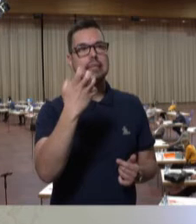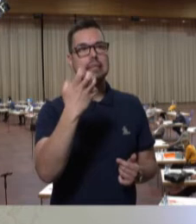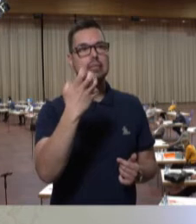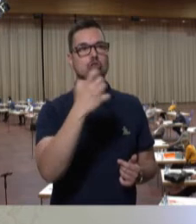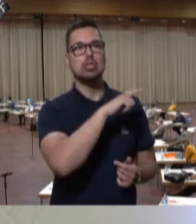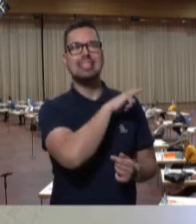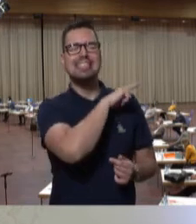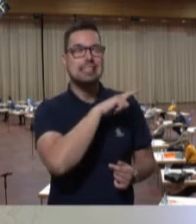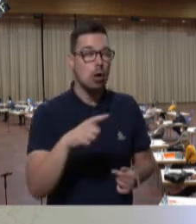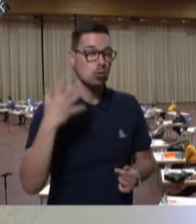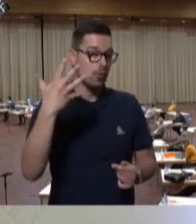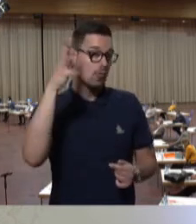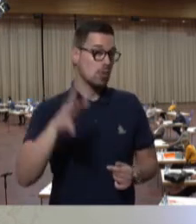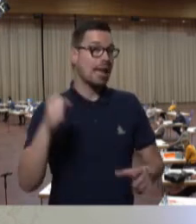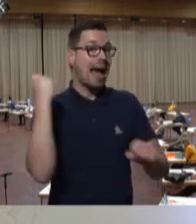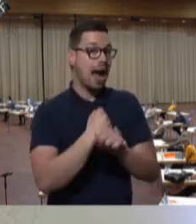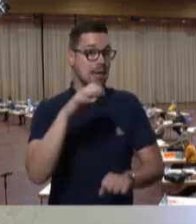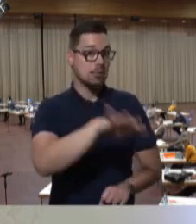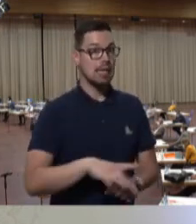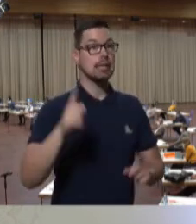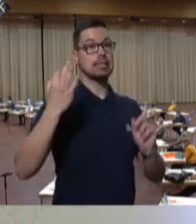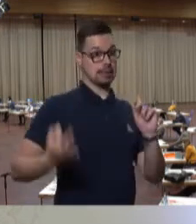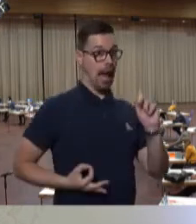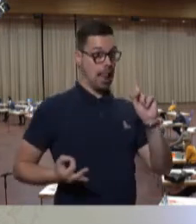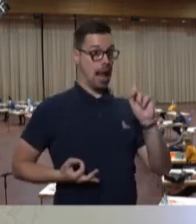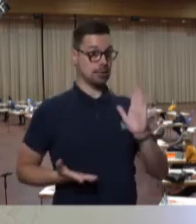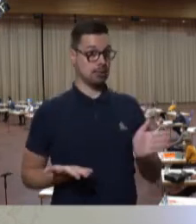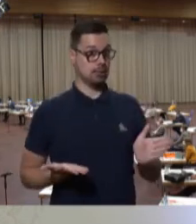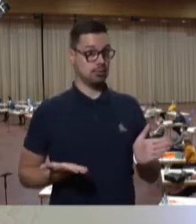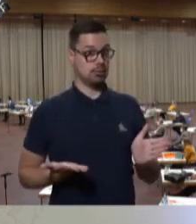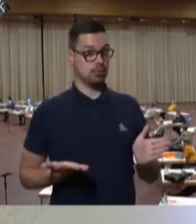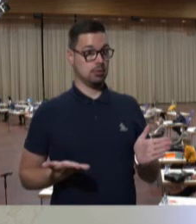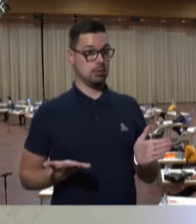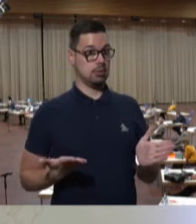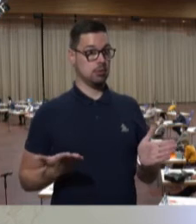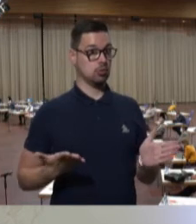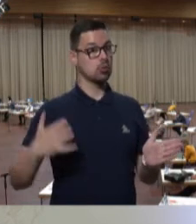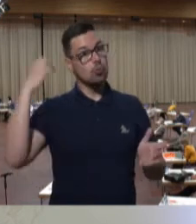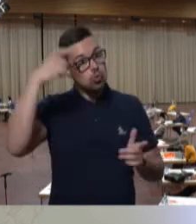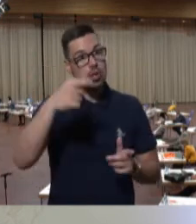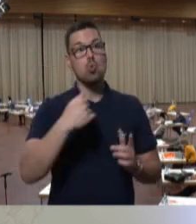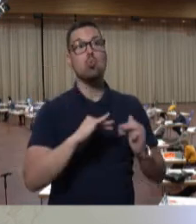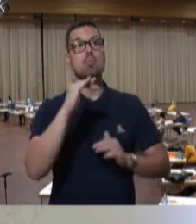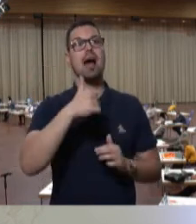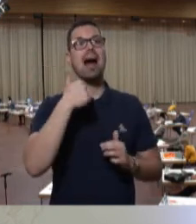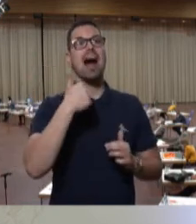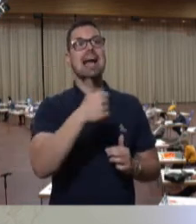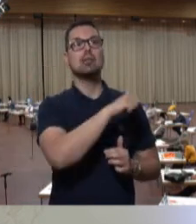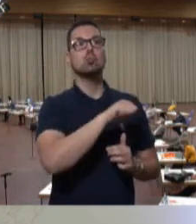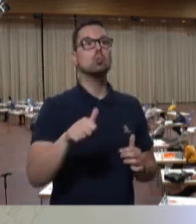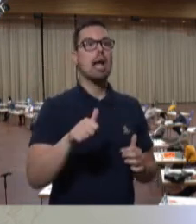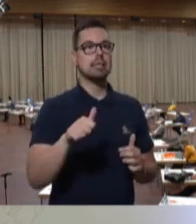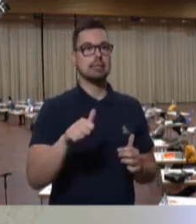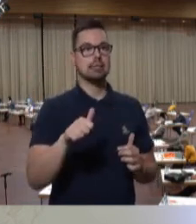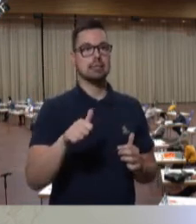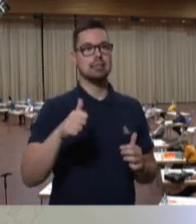42.500. Rechnet man dazu noch die Familien ein, dann hängen weit über 100.000 Existenzen im Saarland an der